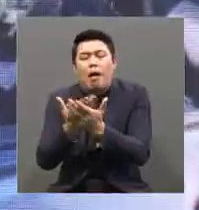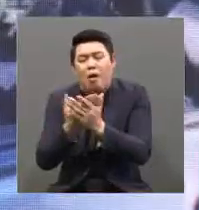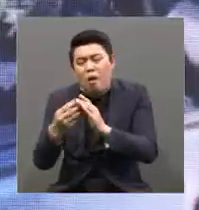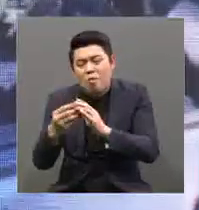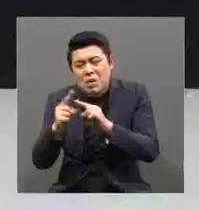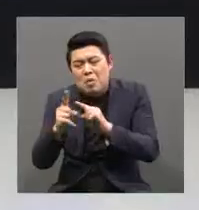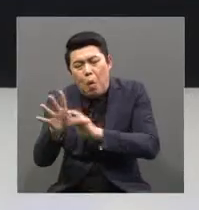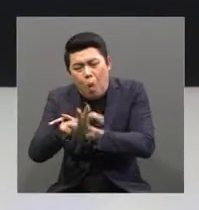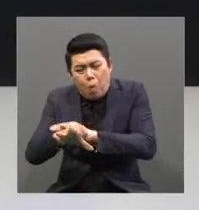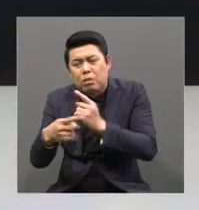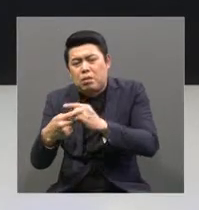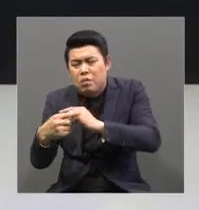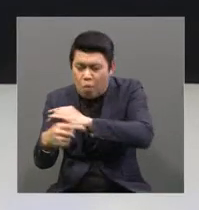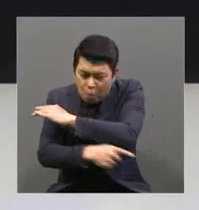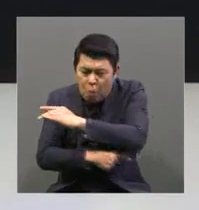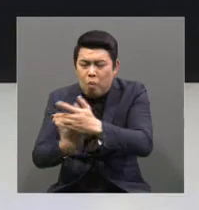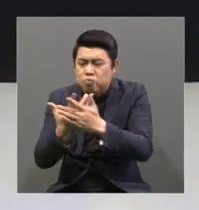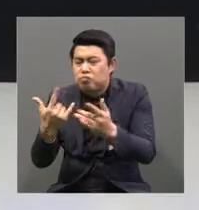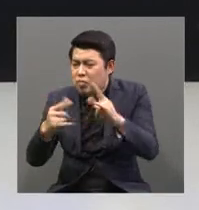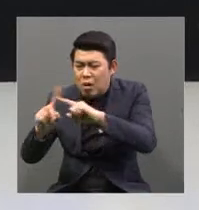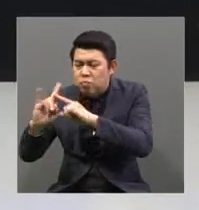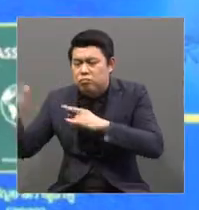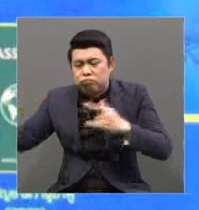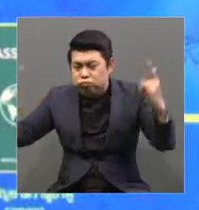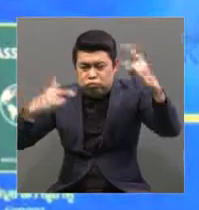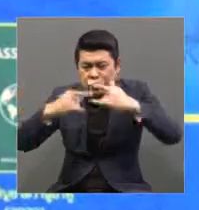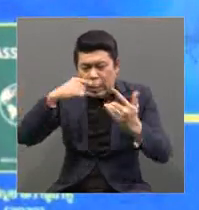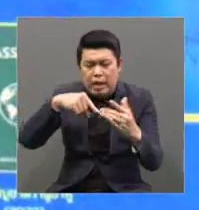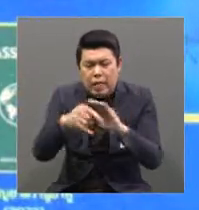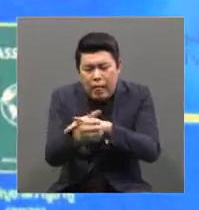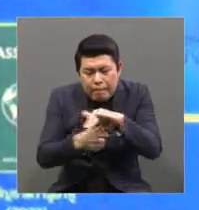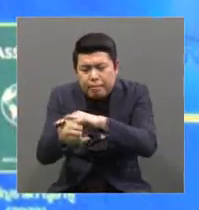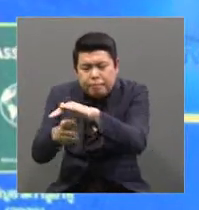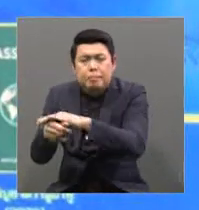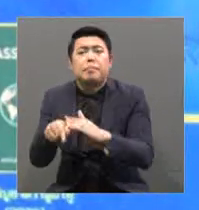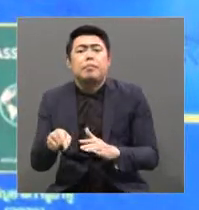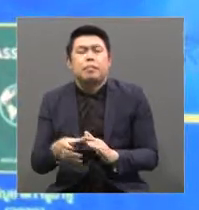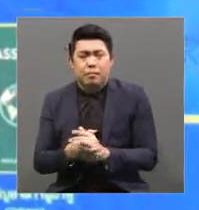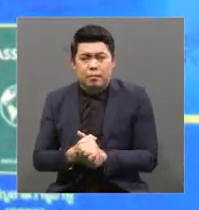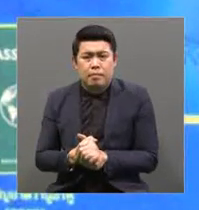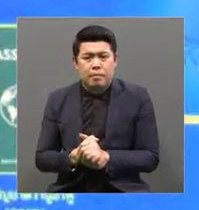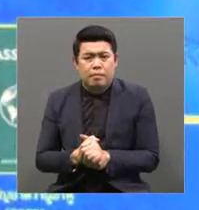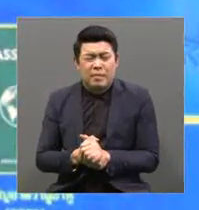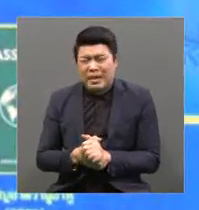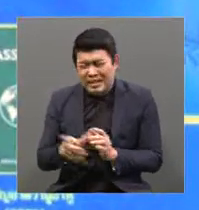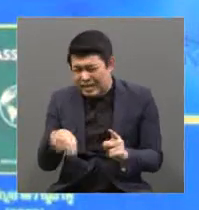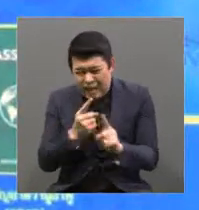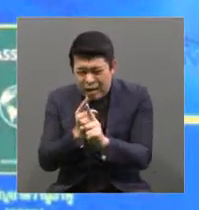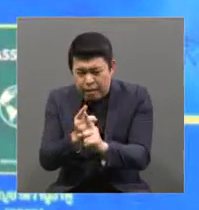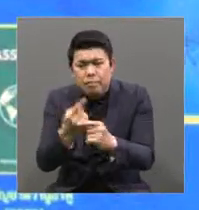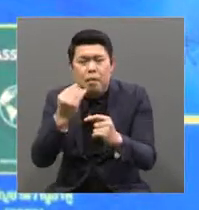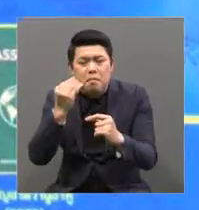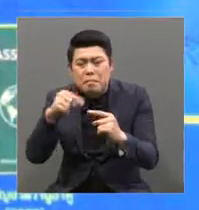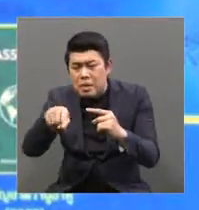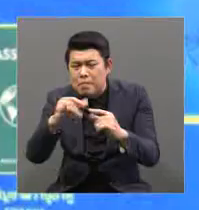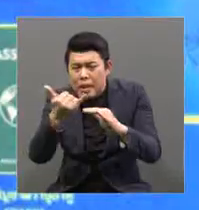โกงทั้งนั้นนะคะแล้วก็มาอยู่ในบ้านเราซึ่งในจำนวนนี้เนี่ยระหว่างที่เจ้าหน้าที่เขาติดตามตัวปรากฏว่าบ